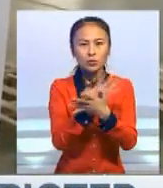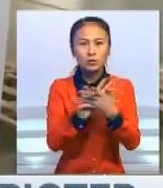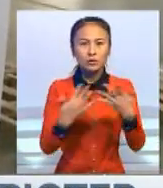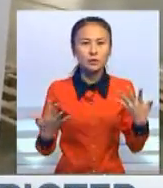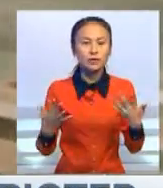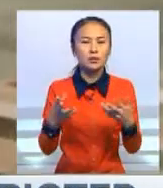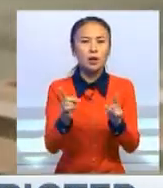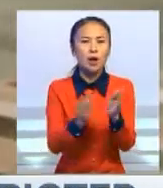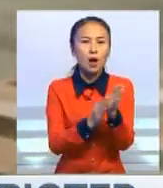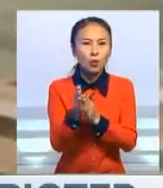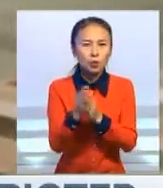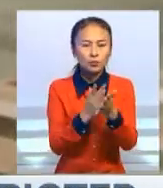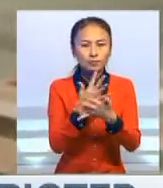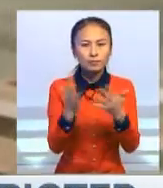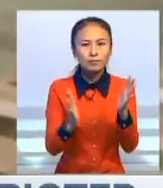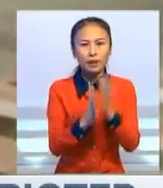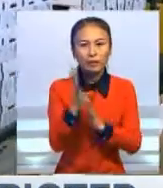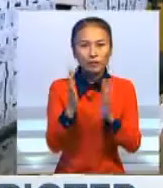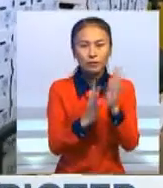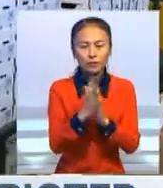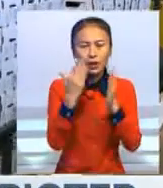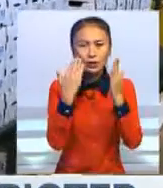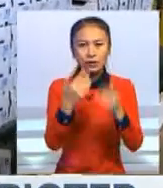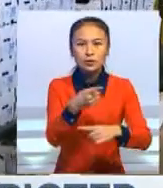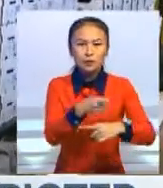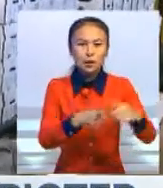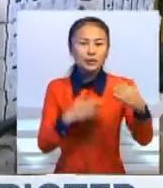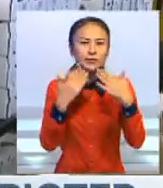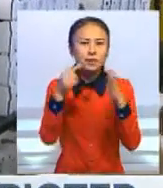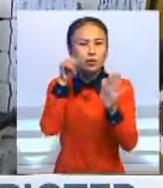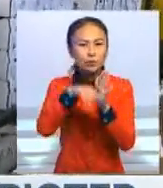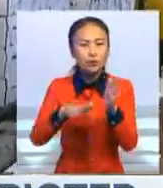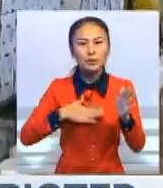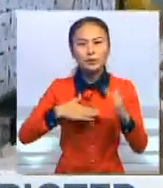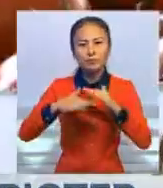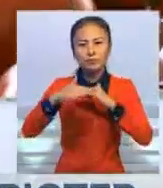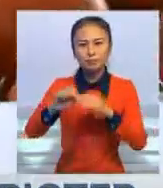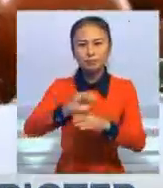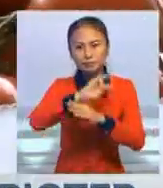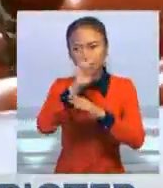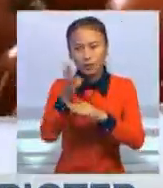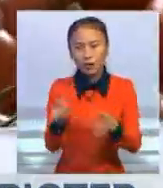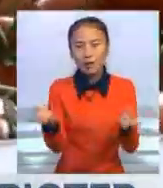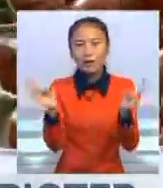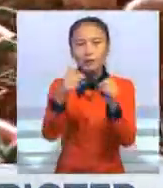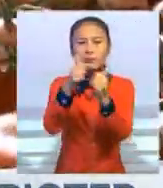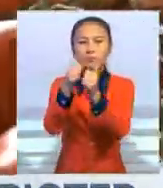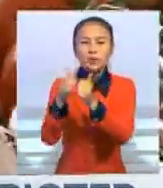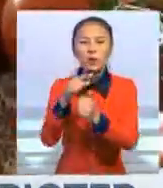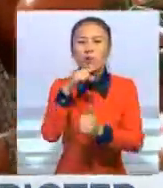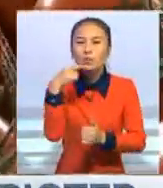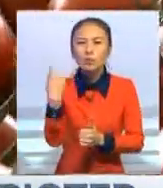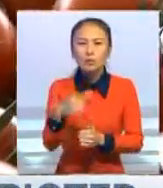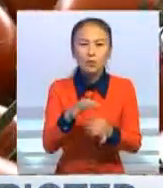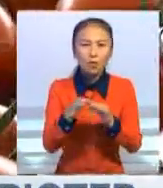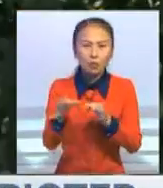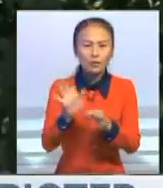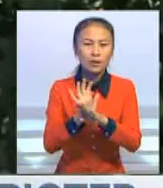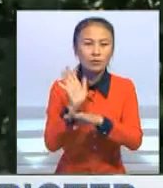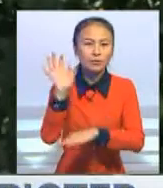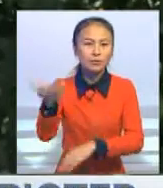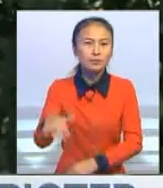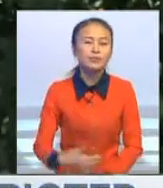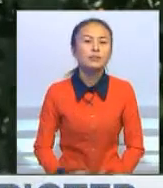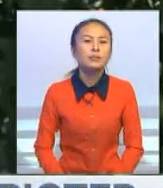қиярдың голландиялық сұрпы өсіріледі. Өнімнің тең жартысы ішкі сұранысты қамтамасыз етеді. Қалғаны көршілес Ресей облыстарына жөнелтіледі.